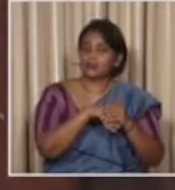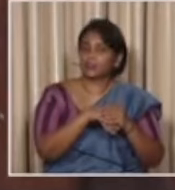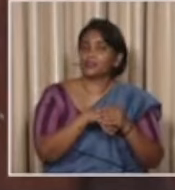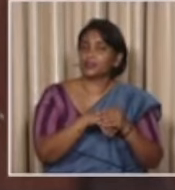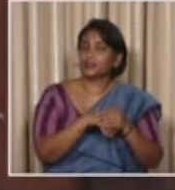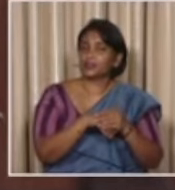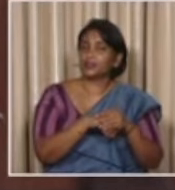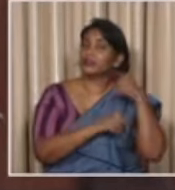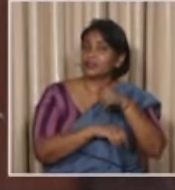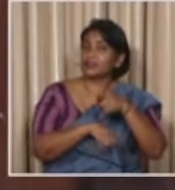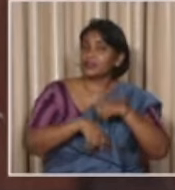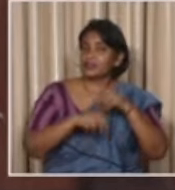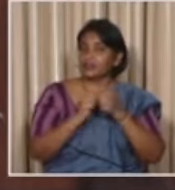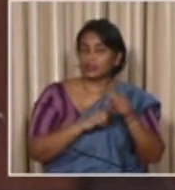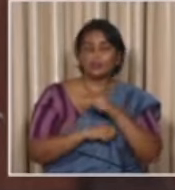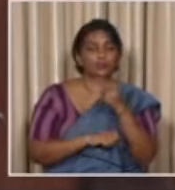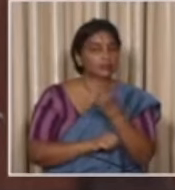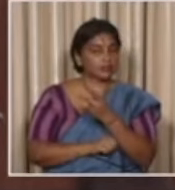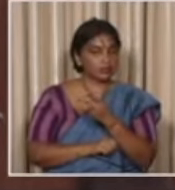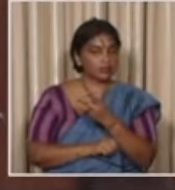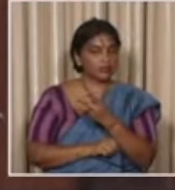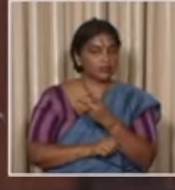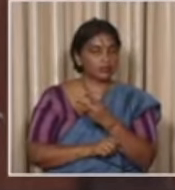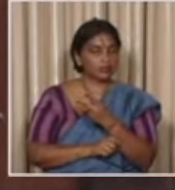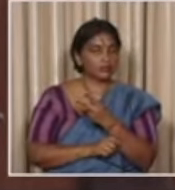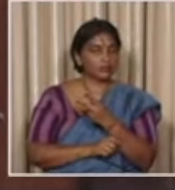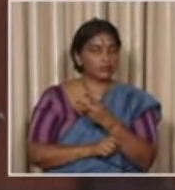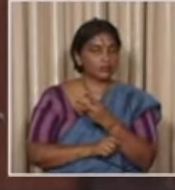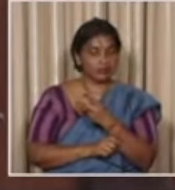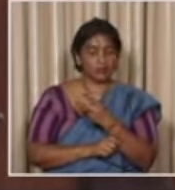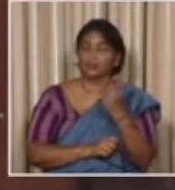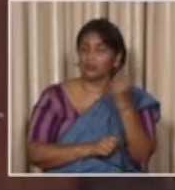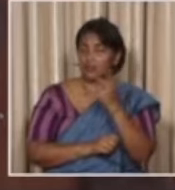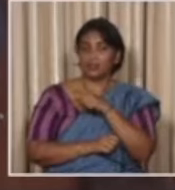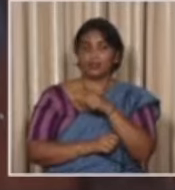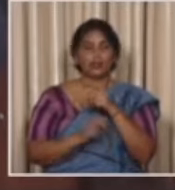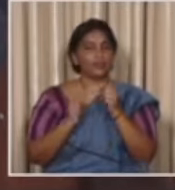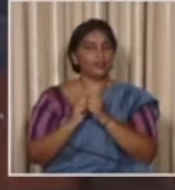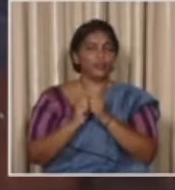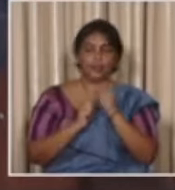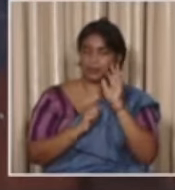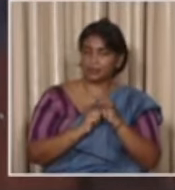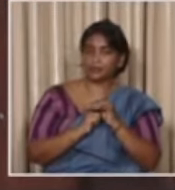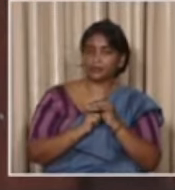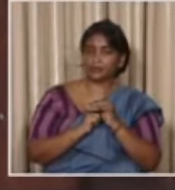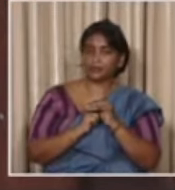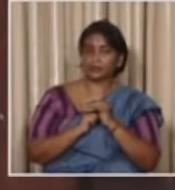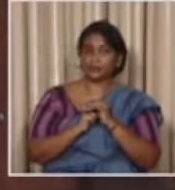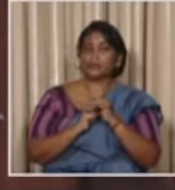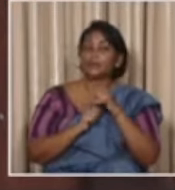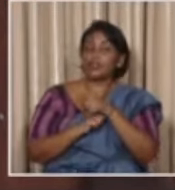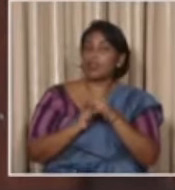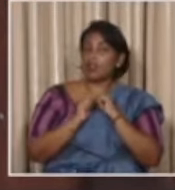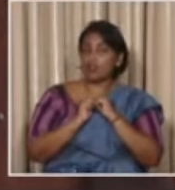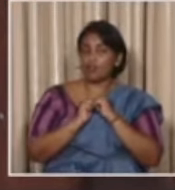තමයි ඒ අවස්ථාවේ මම මේ කියපු දෙන්නම දිව්‍ය සීලන් සහ කන්දසාමි රදීෂ් කුමාර් කියන දෙන්නම වැඩ කරලා තියෙන්නේ. එතකොට මොනවාද